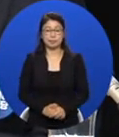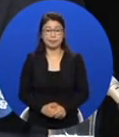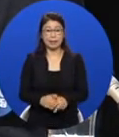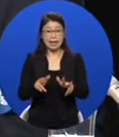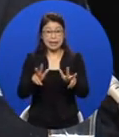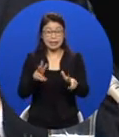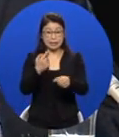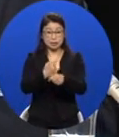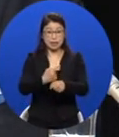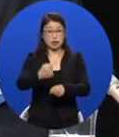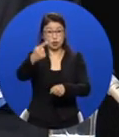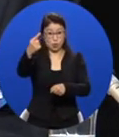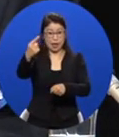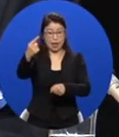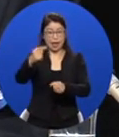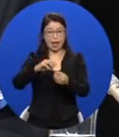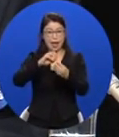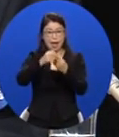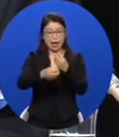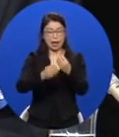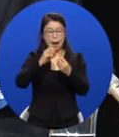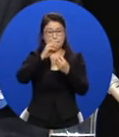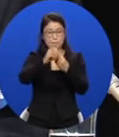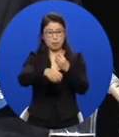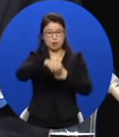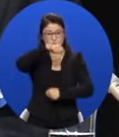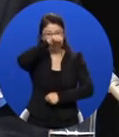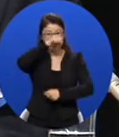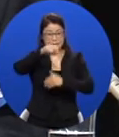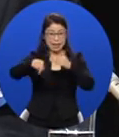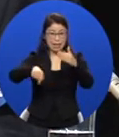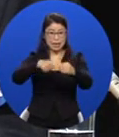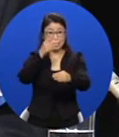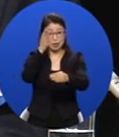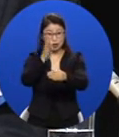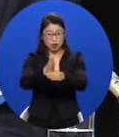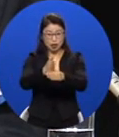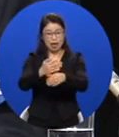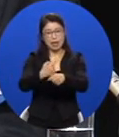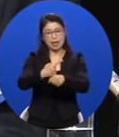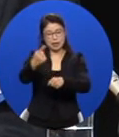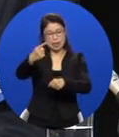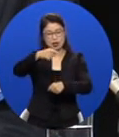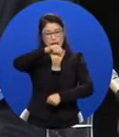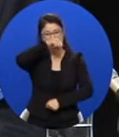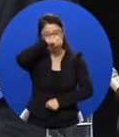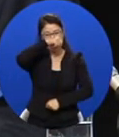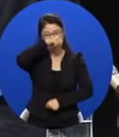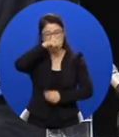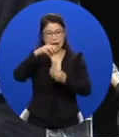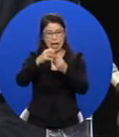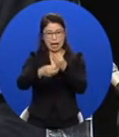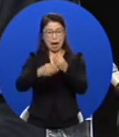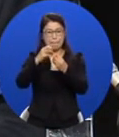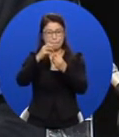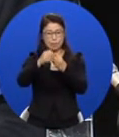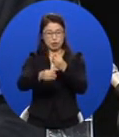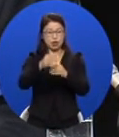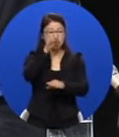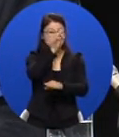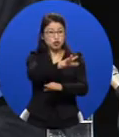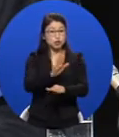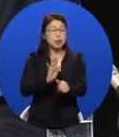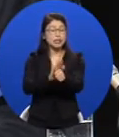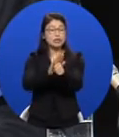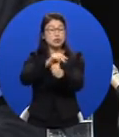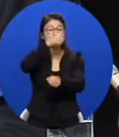지금 내년도에 감귤 특작과 예산 중에서 내년도에 감귤 수매 지원 예산이